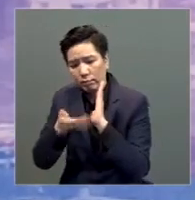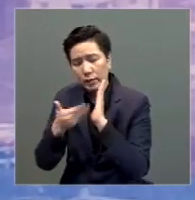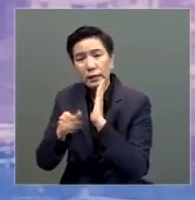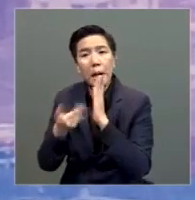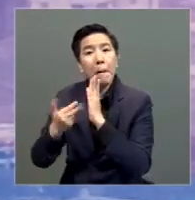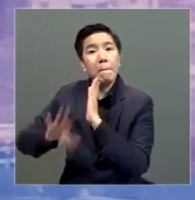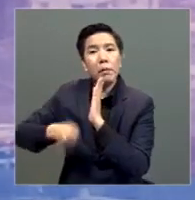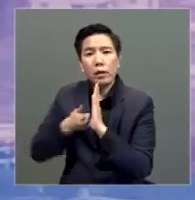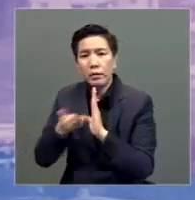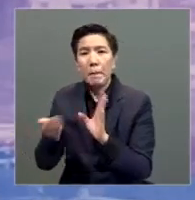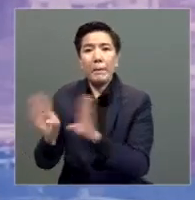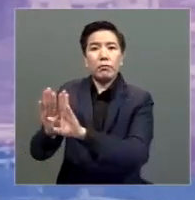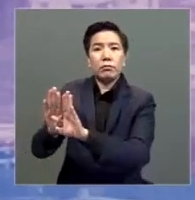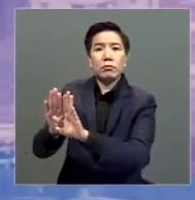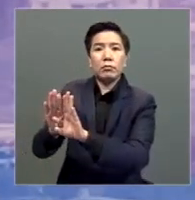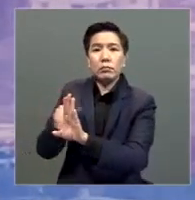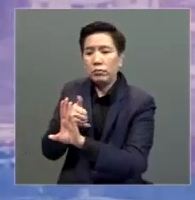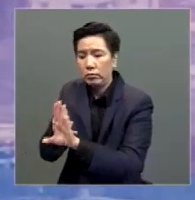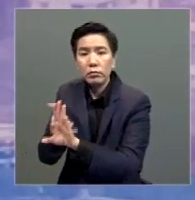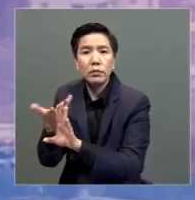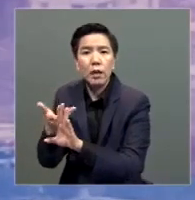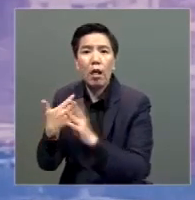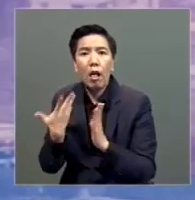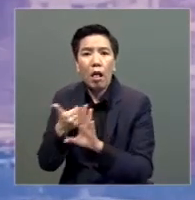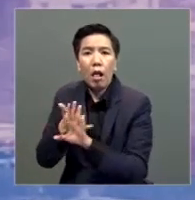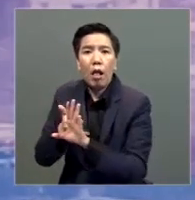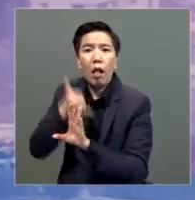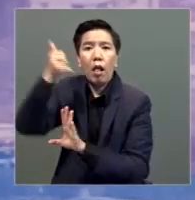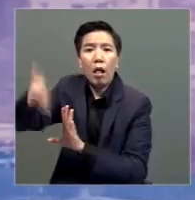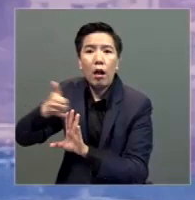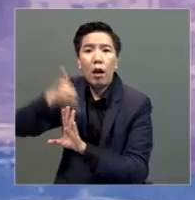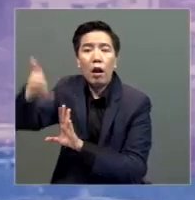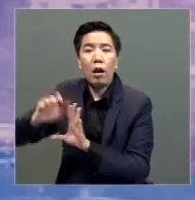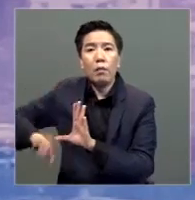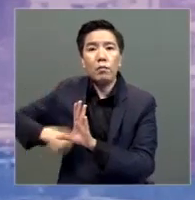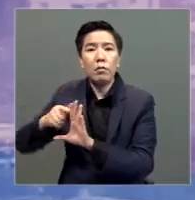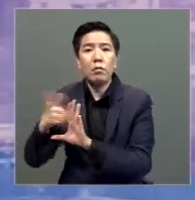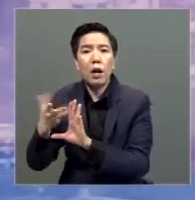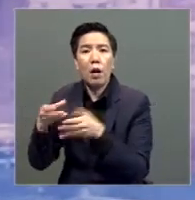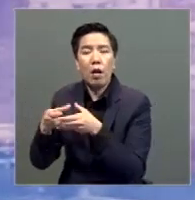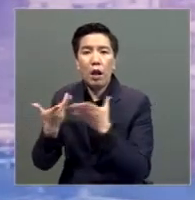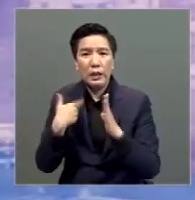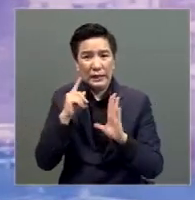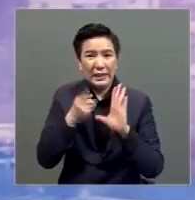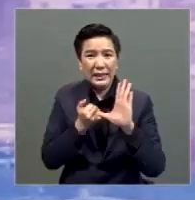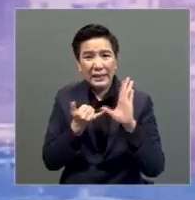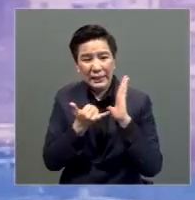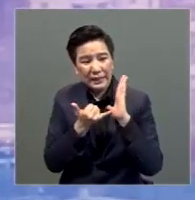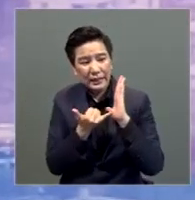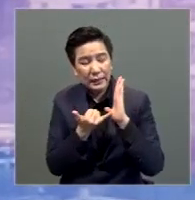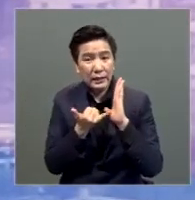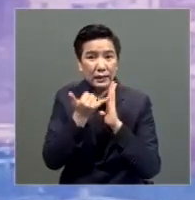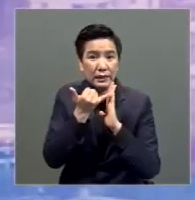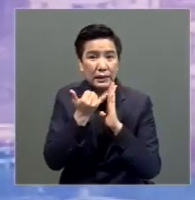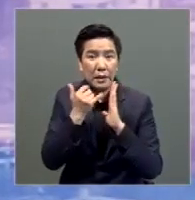พอไปถึงด่านกัมพูชาปิดด่านกัมพูชาเลยเข้ากัมพูชาไม่ได้คนจำนวนหนึ่งกำลังจะเดินทาง